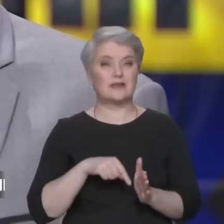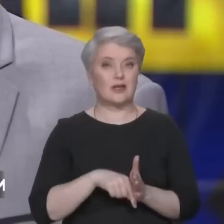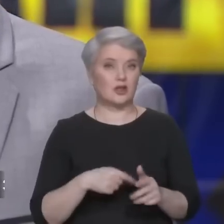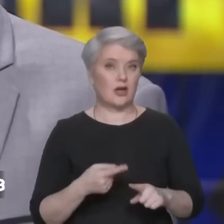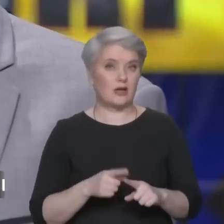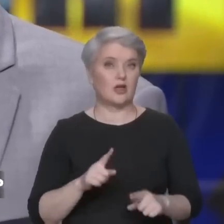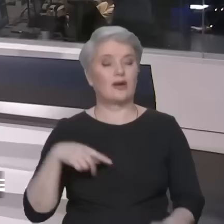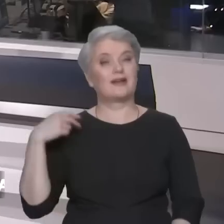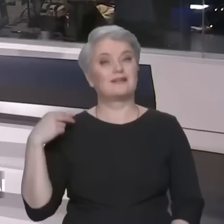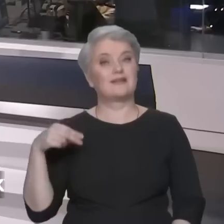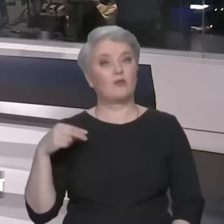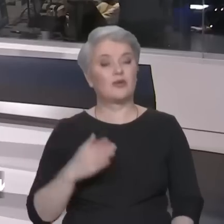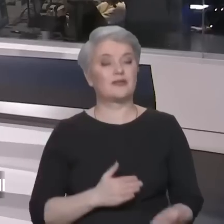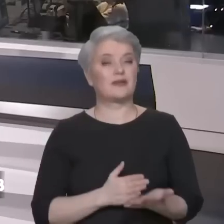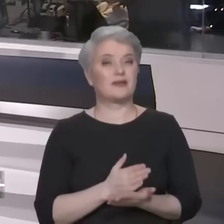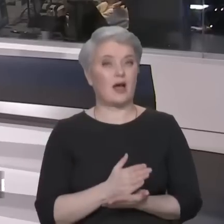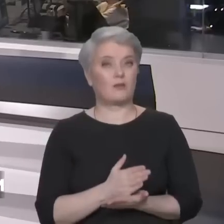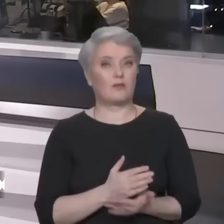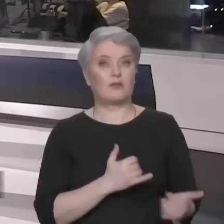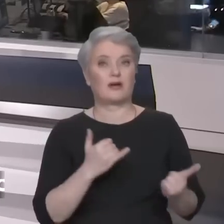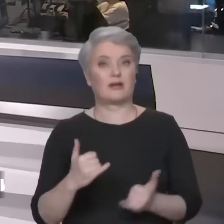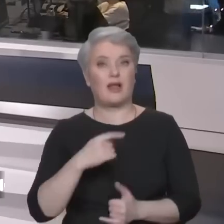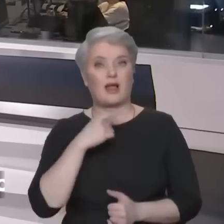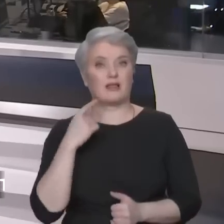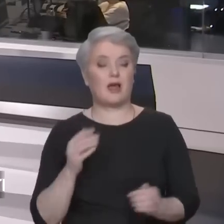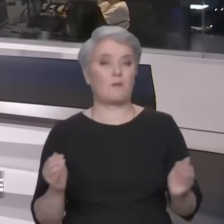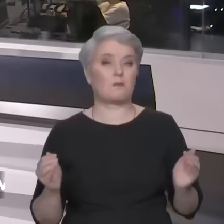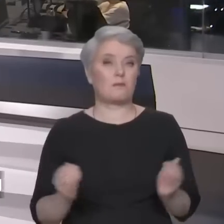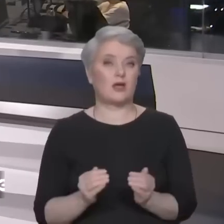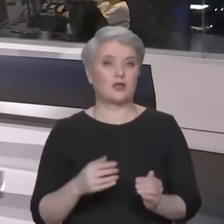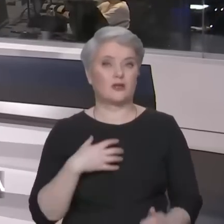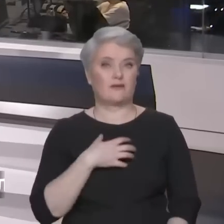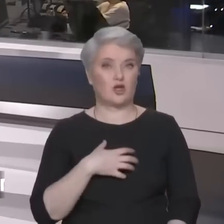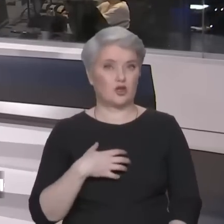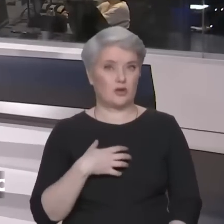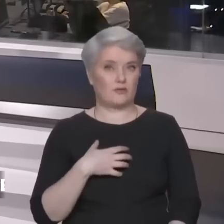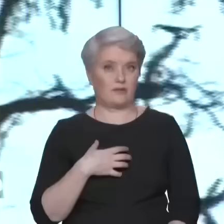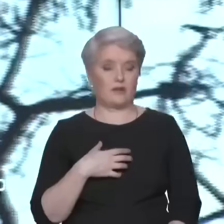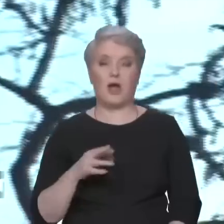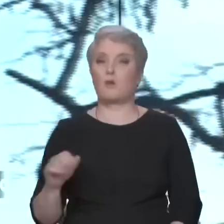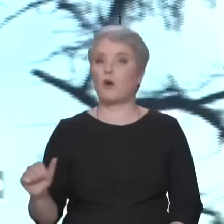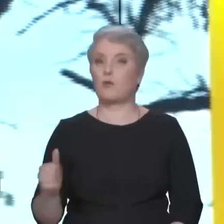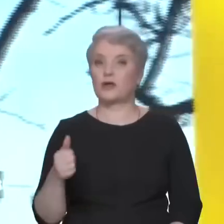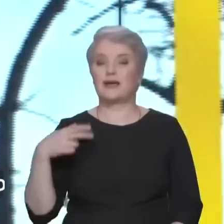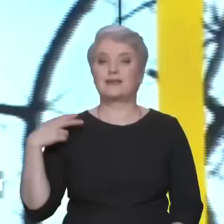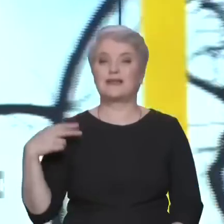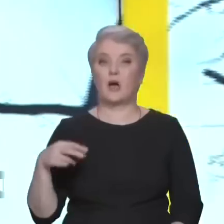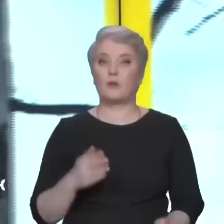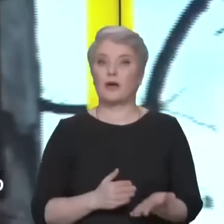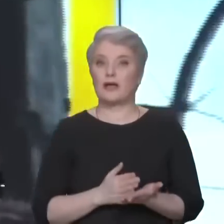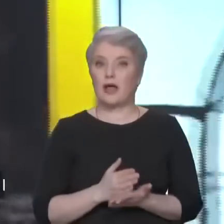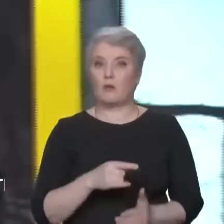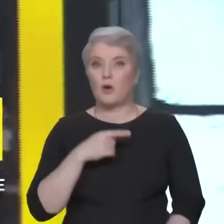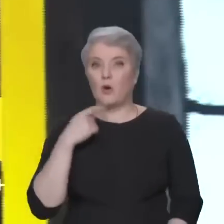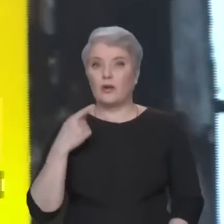напрямок для них поки що менш важливий? Чому так відбувається? Ну, по-перше, в Запорізькому напрямку в них